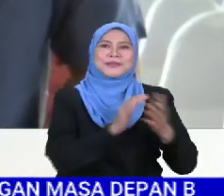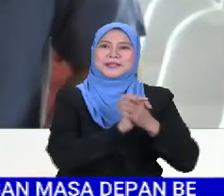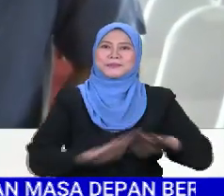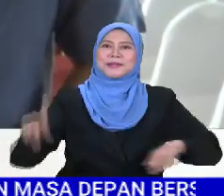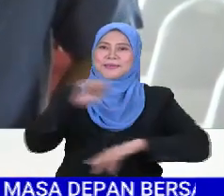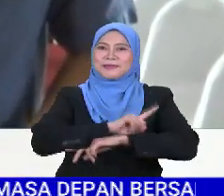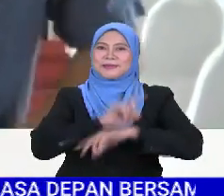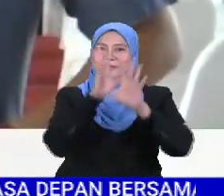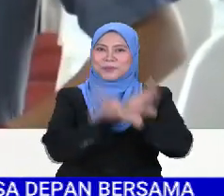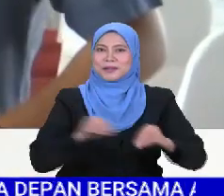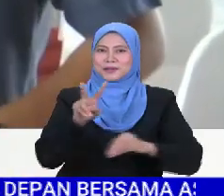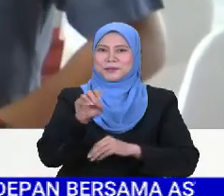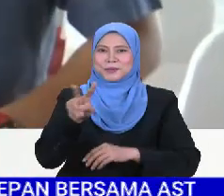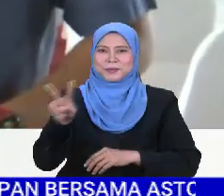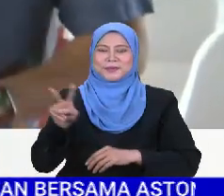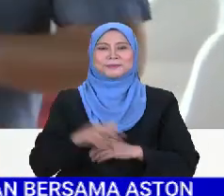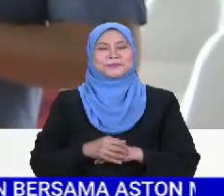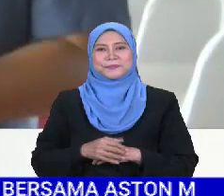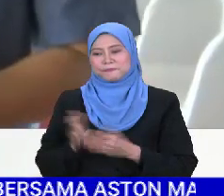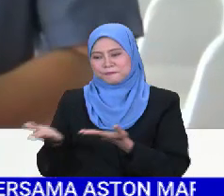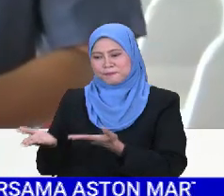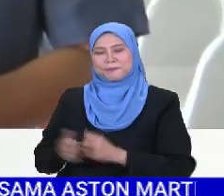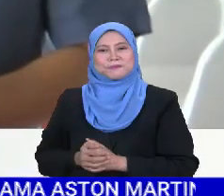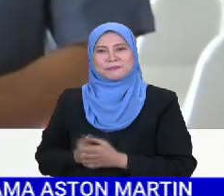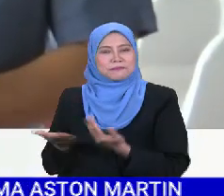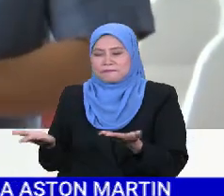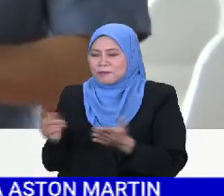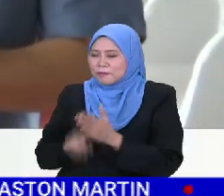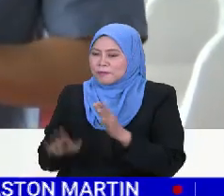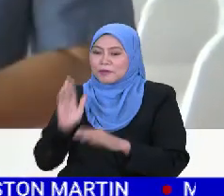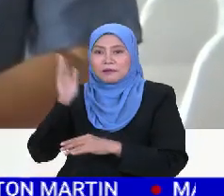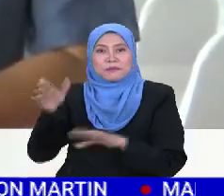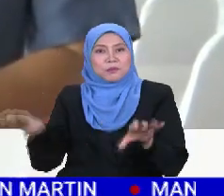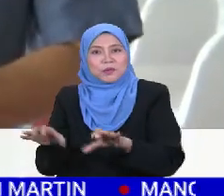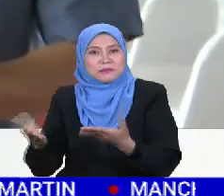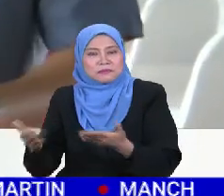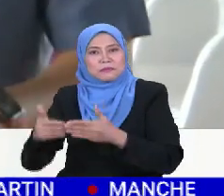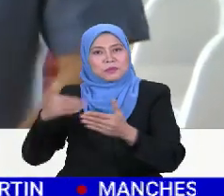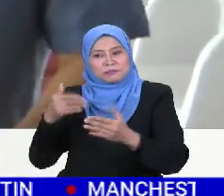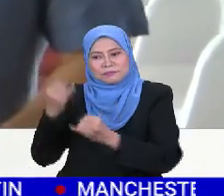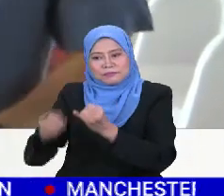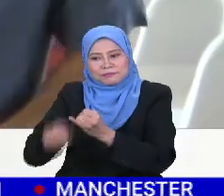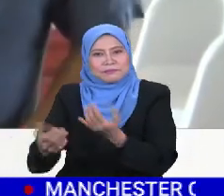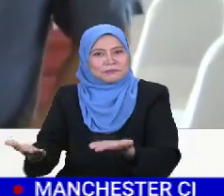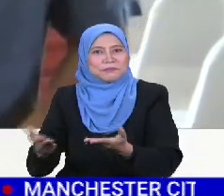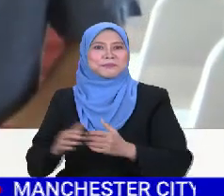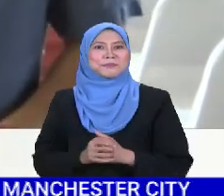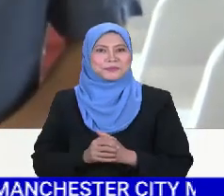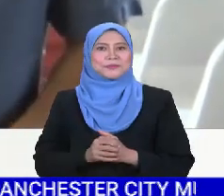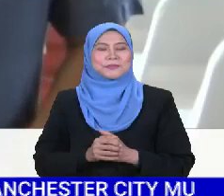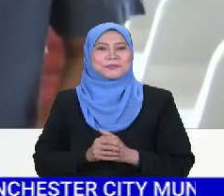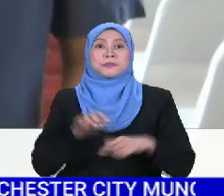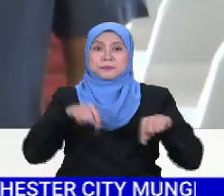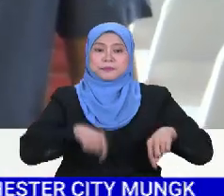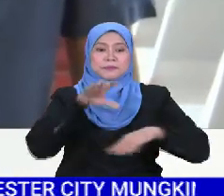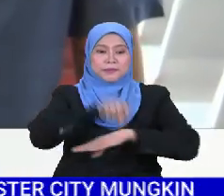Sarawak 2022. Jadi, Puan, apa lagi yang sedang dibuat di saat-saat akhir sebelum bermulanya acara malam ini? Okey, pada